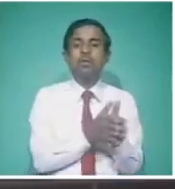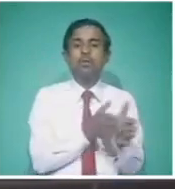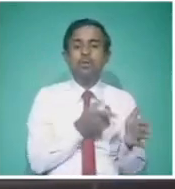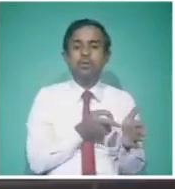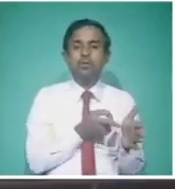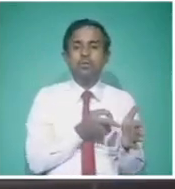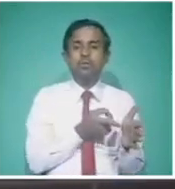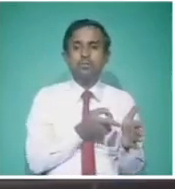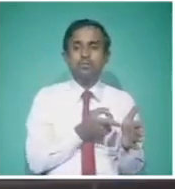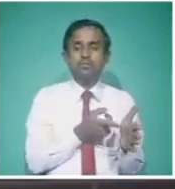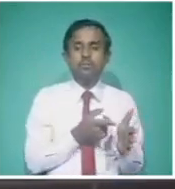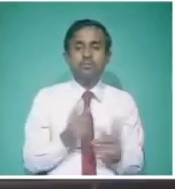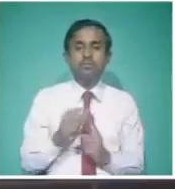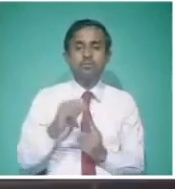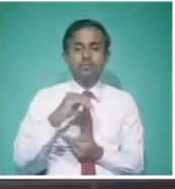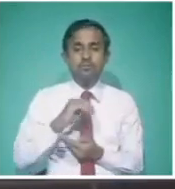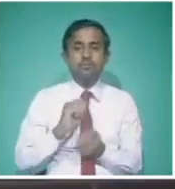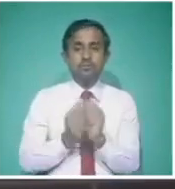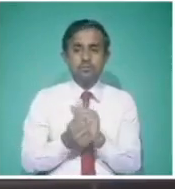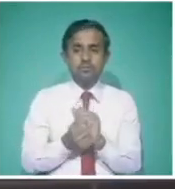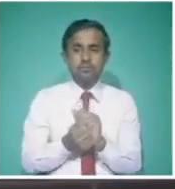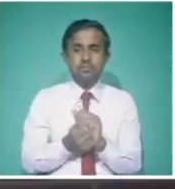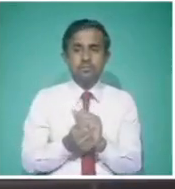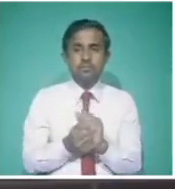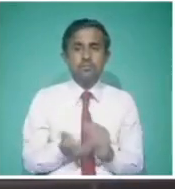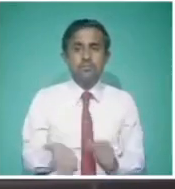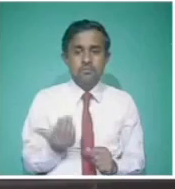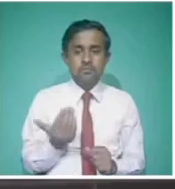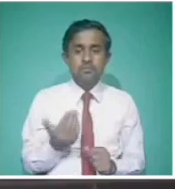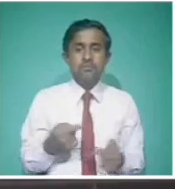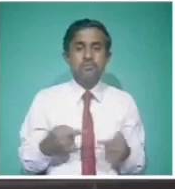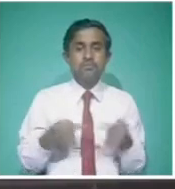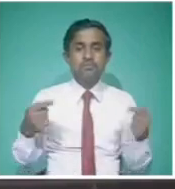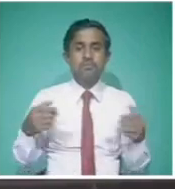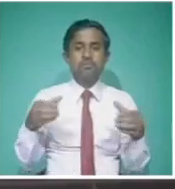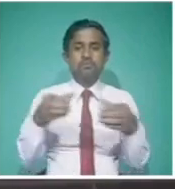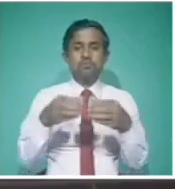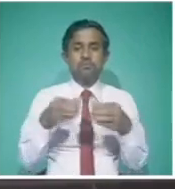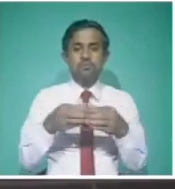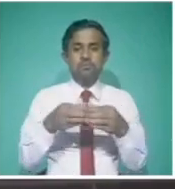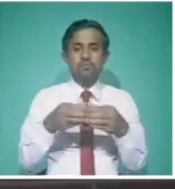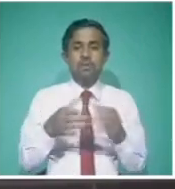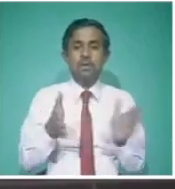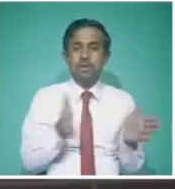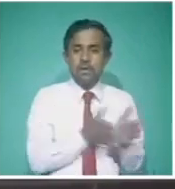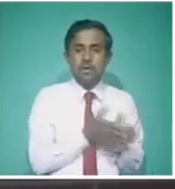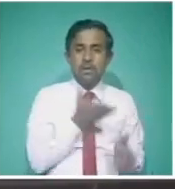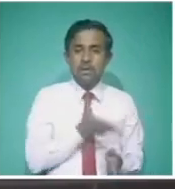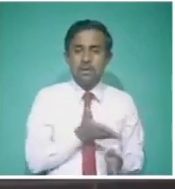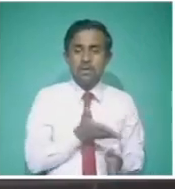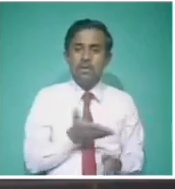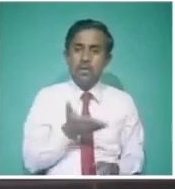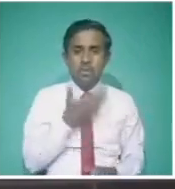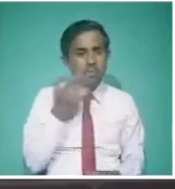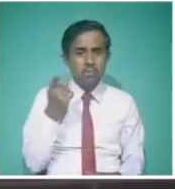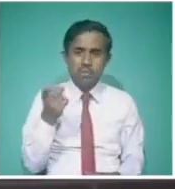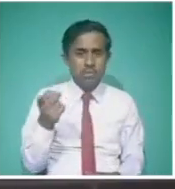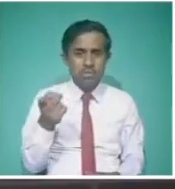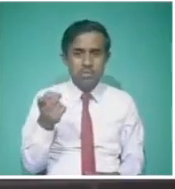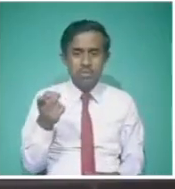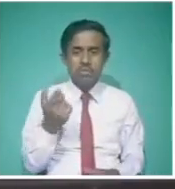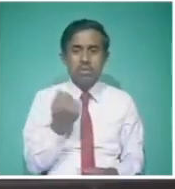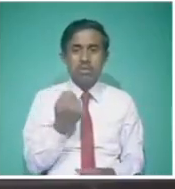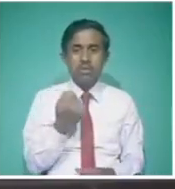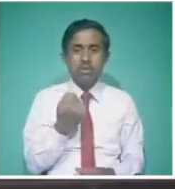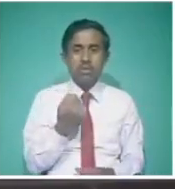මේ ප්‍රතිවියෝගගත කිරීම සිදු කරන්න විරුද්ධ කණ්ඩායමක ඔඩොක්කුවේ ඉඳගෙන එතුමාට පුළුවන් ද මේ